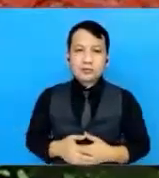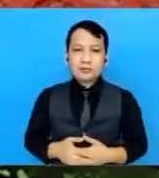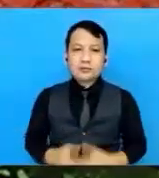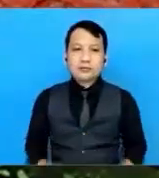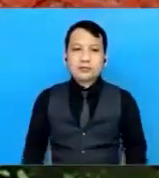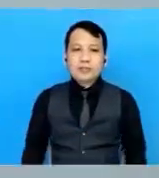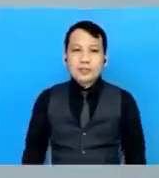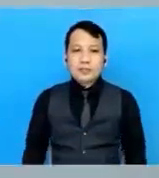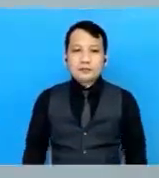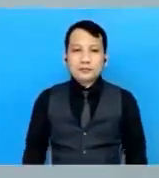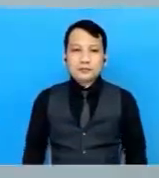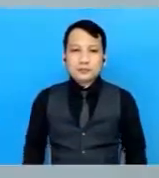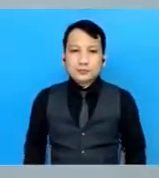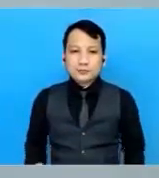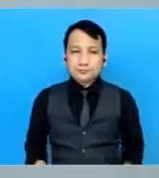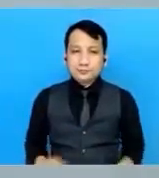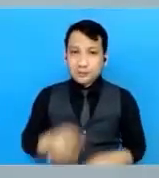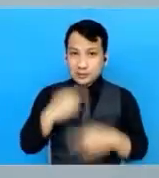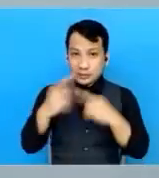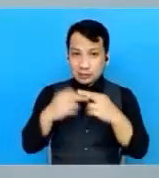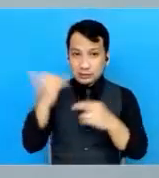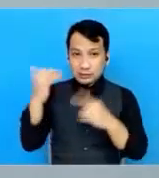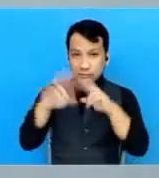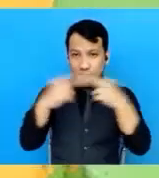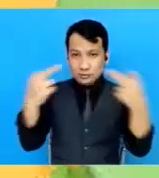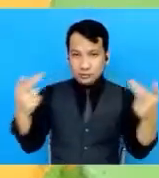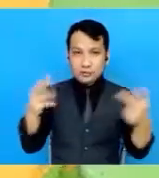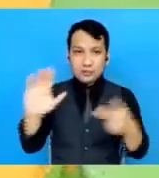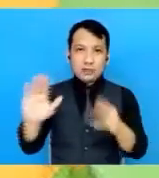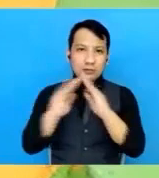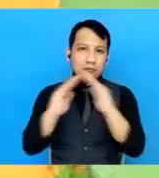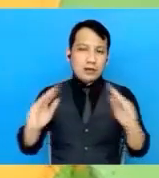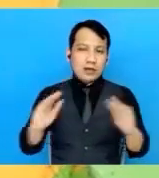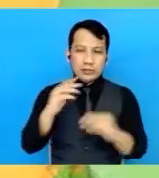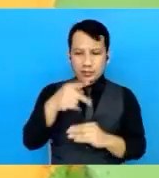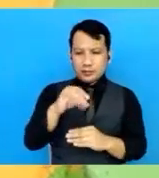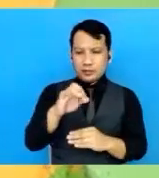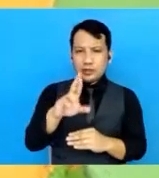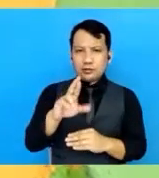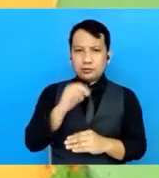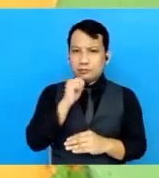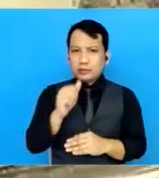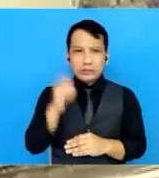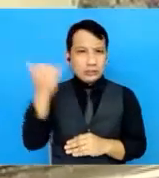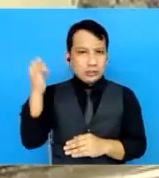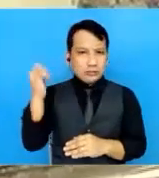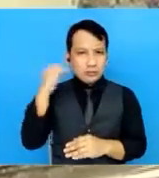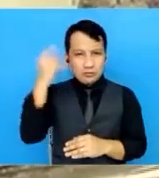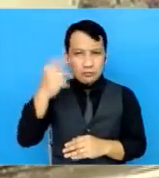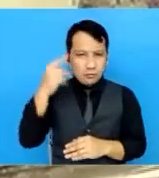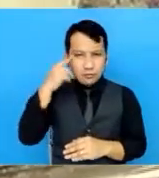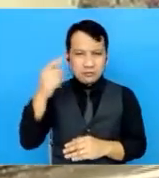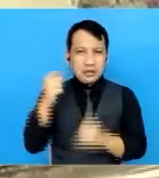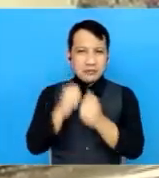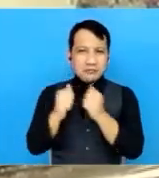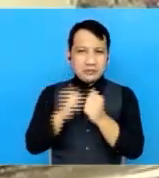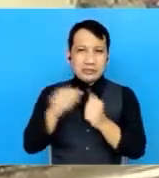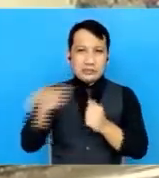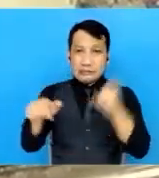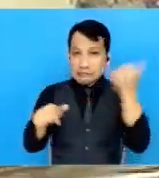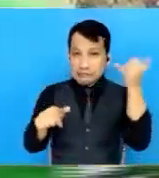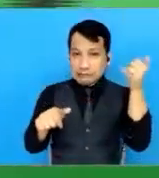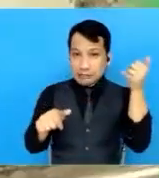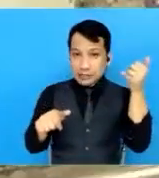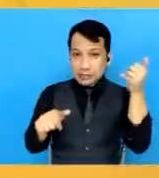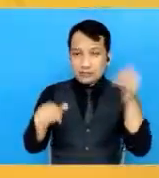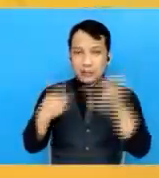May nakasabit na yellow ribbon sa ilang bahay sa Pateros, pero hindi raw ito kulay ng politika. Ang ibig sabihin lang yan,